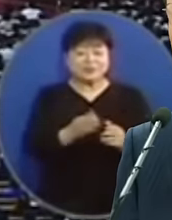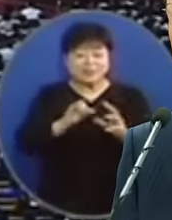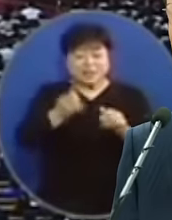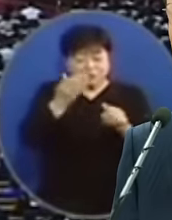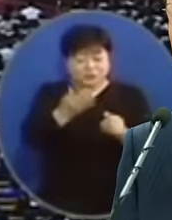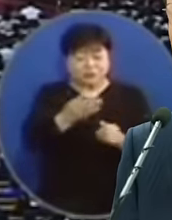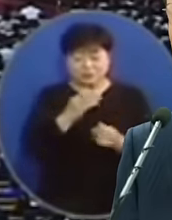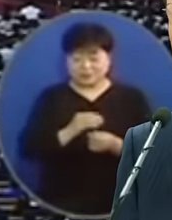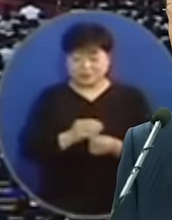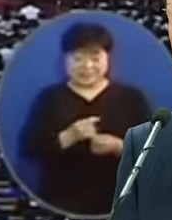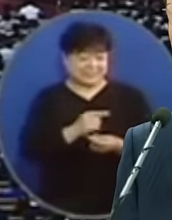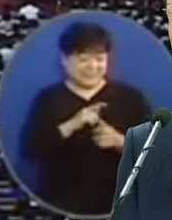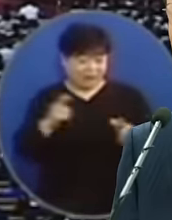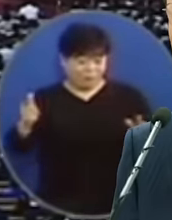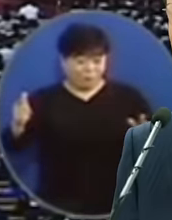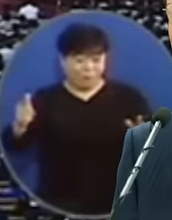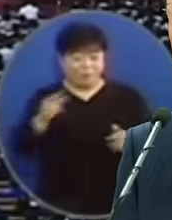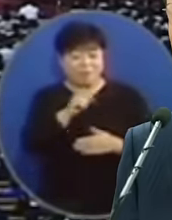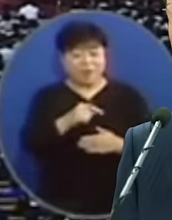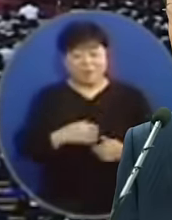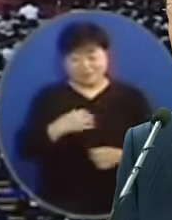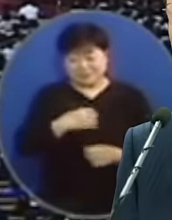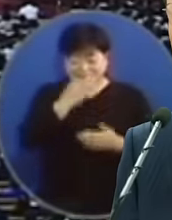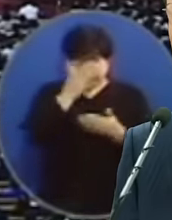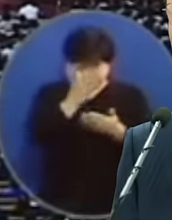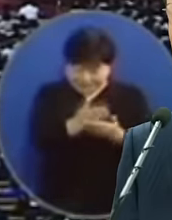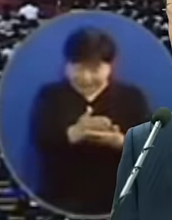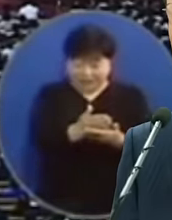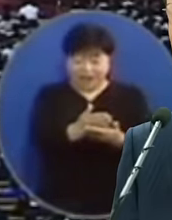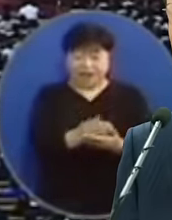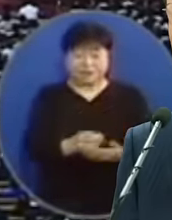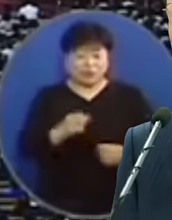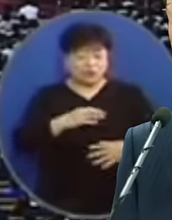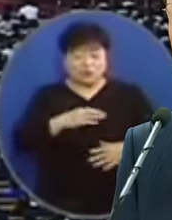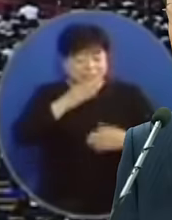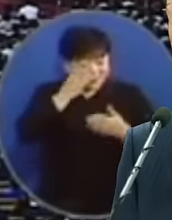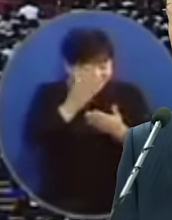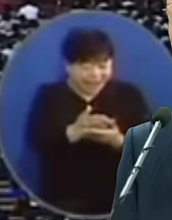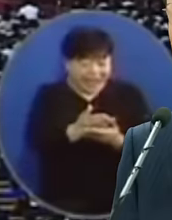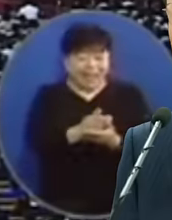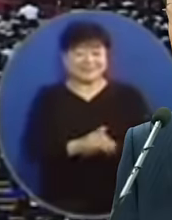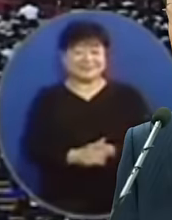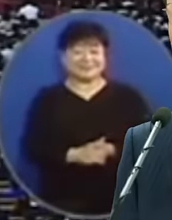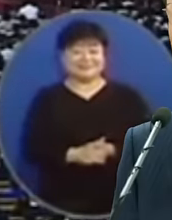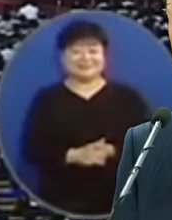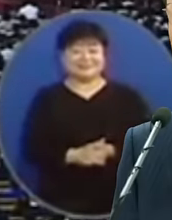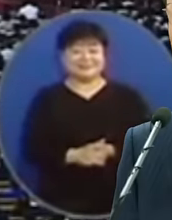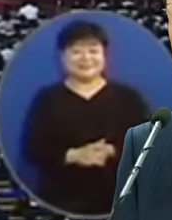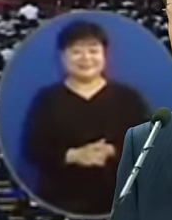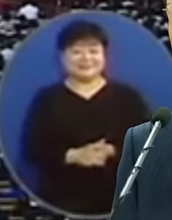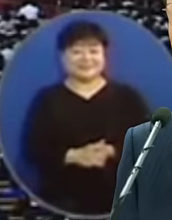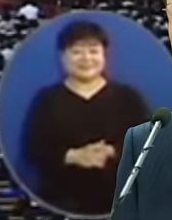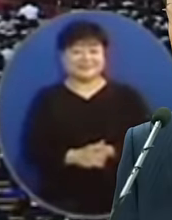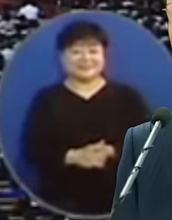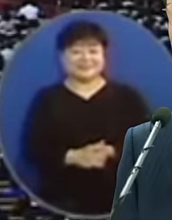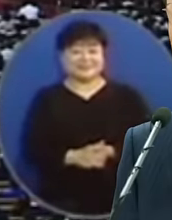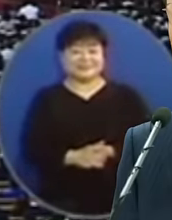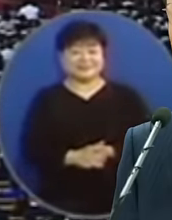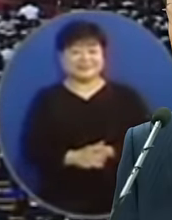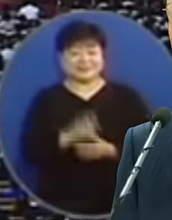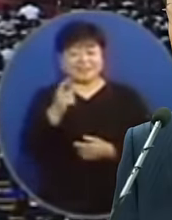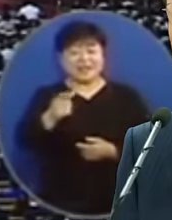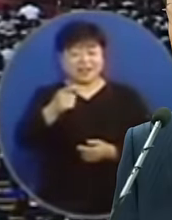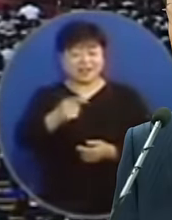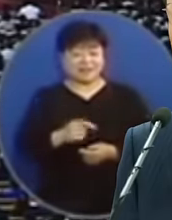세상에 주는 것 같지 아니하니 너희는 마음에 근심하지도 말고 두려워하지도 말라고 말한 것입니다. 그리고